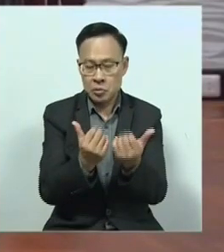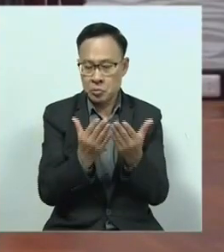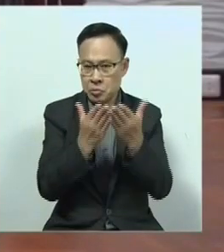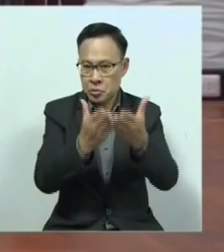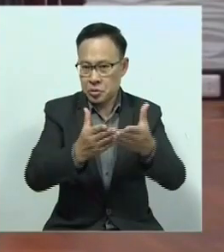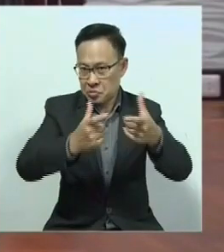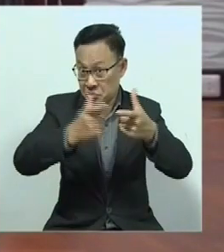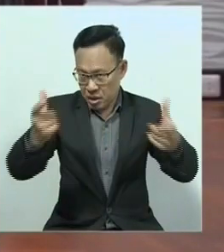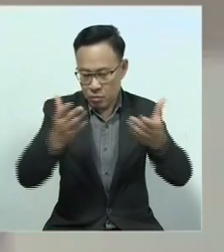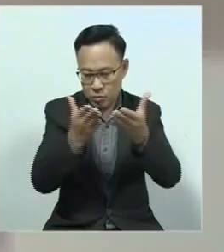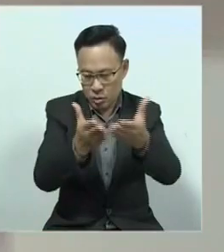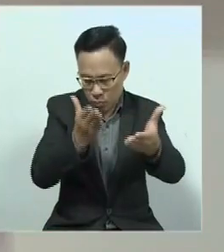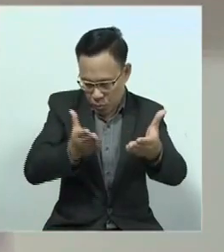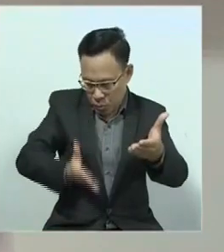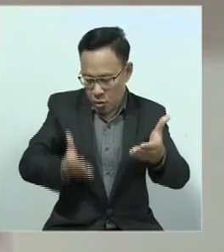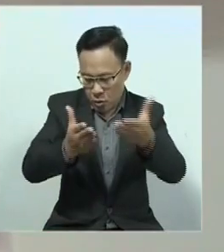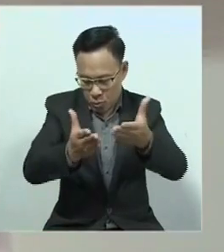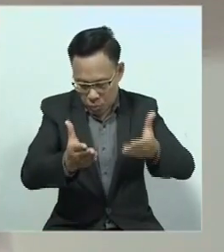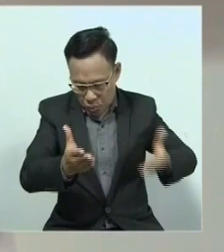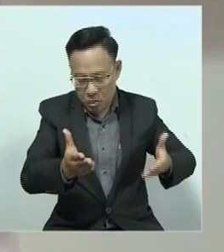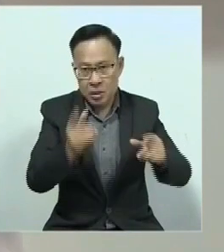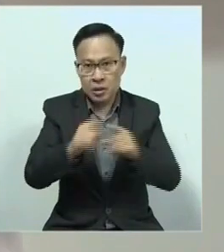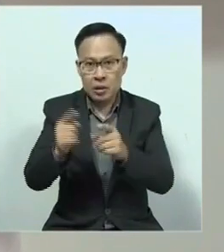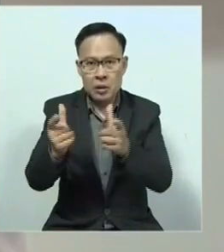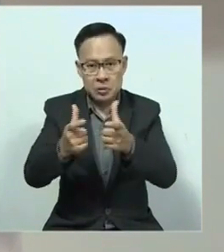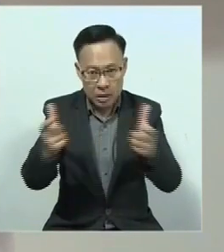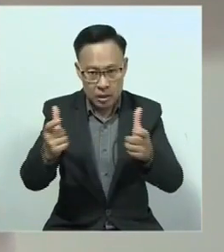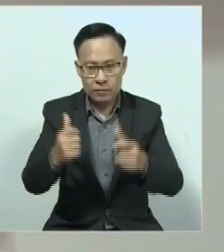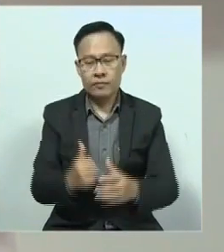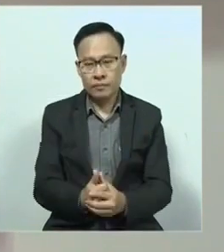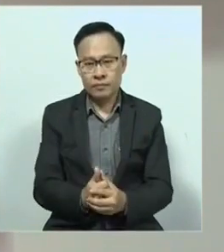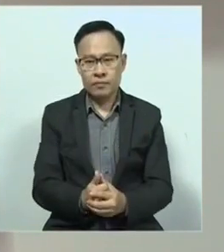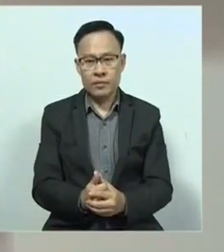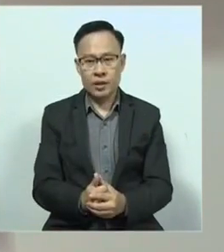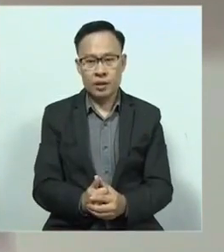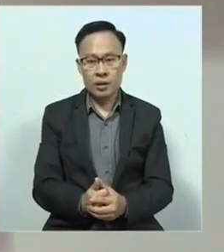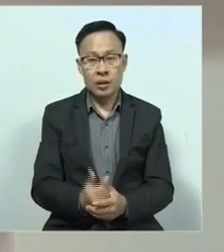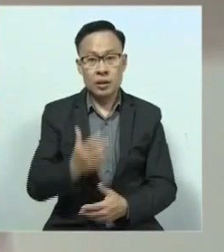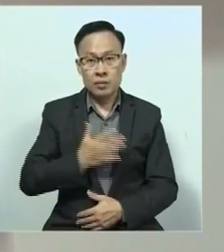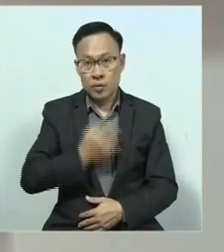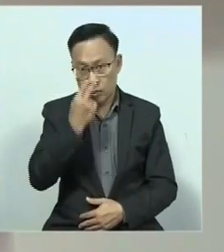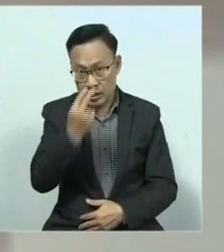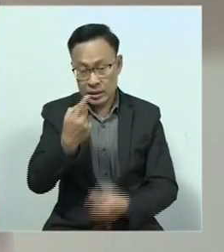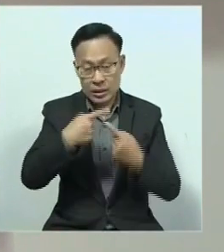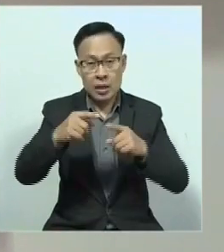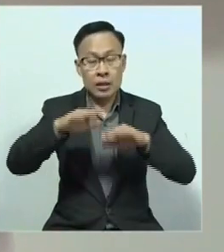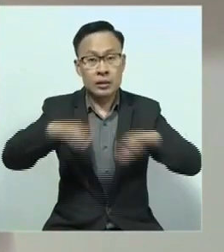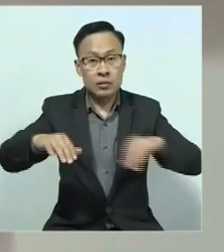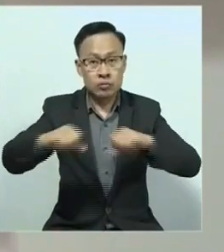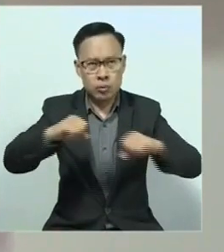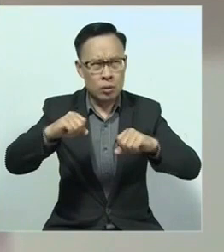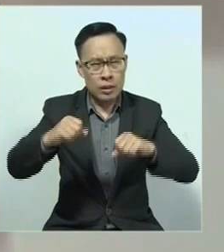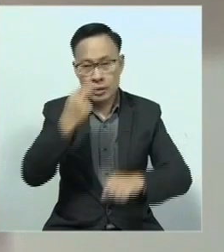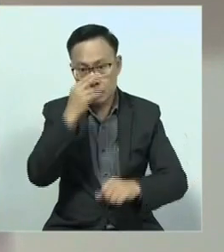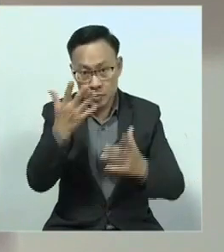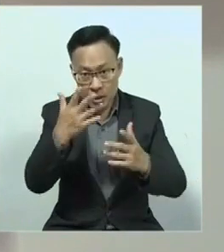ากถ้าเราทอดข้าวความเนี่ยสมัยเราก็คงได้เห็นแต่เด็กรุ่นหลังๆเนี่ยจะไม่ได้เห็นครั้งล่าสุด